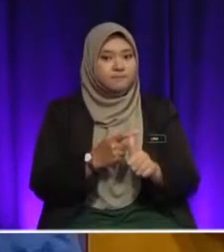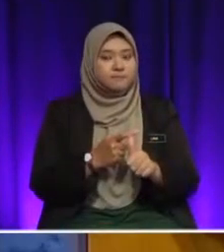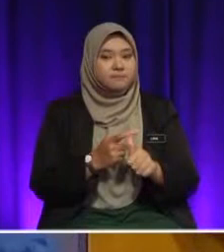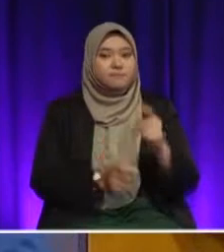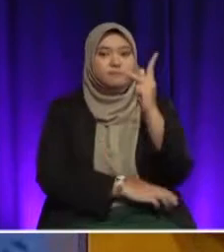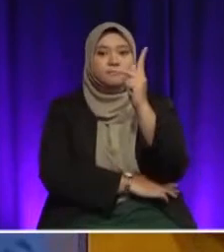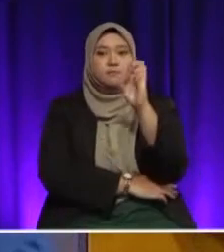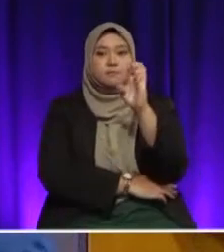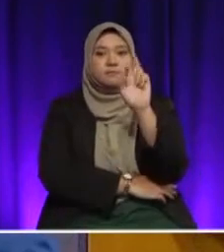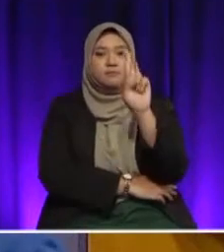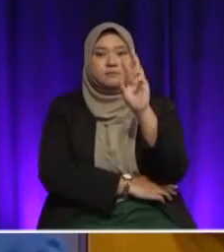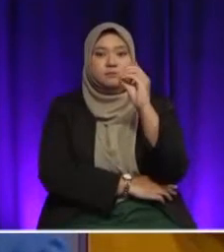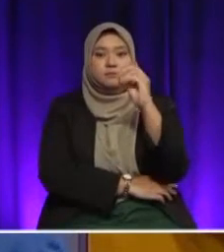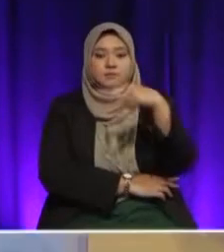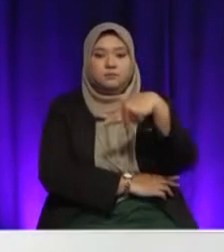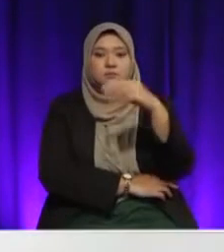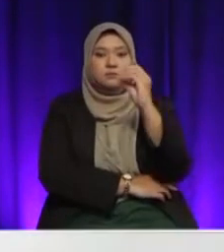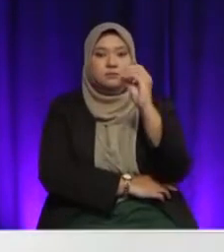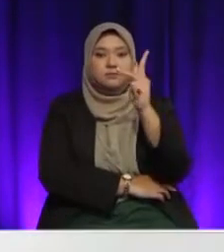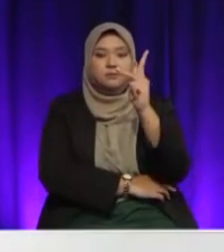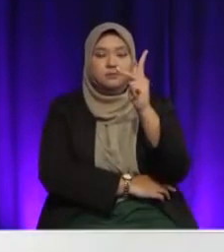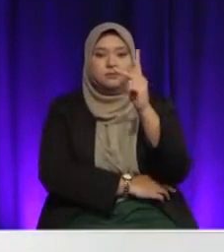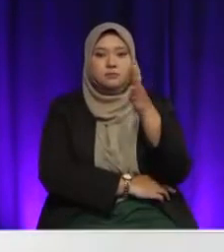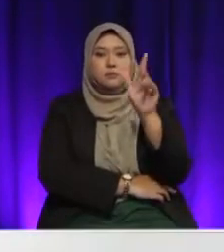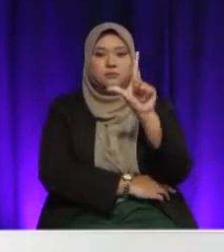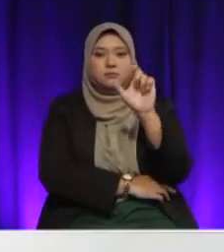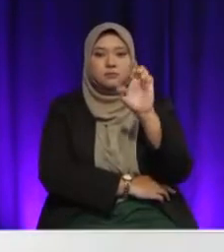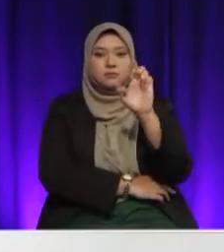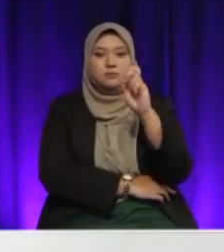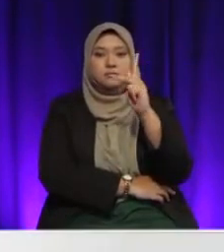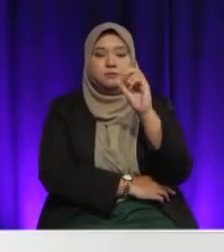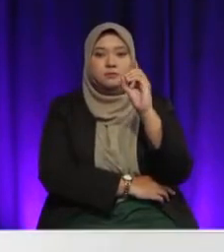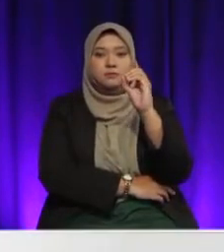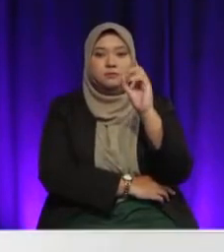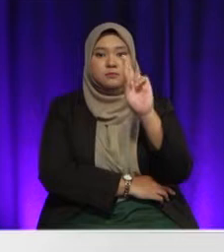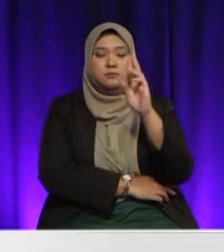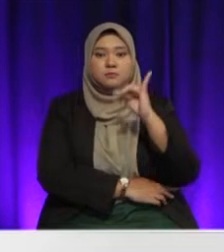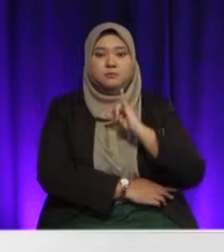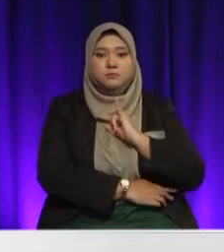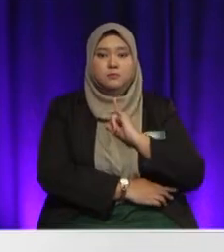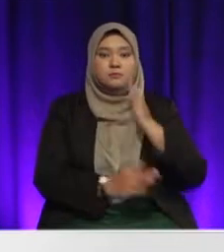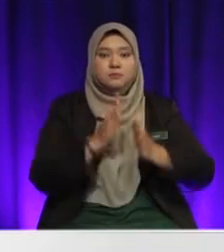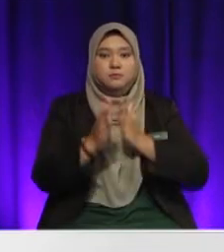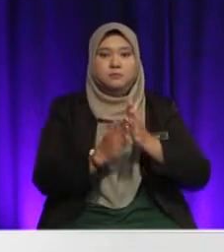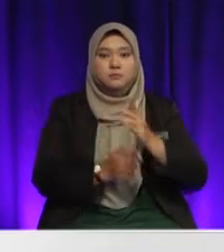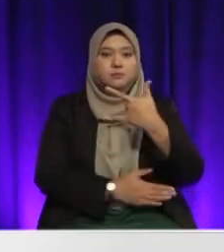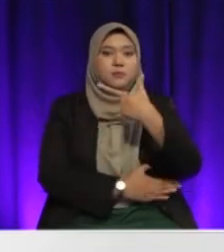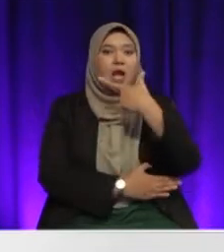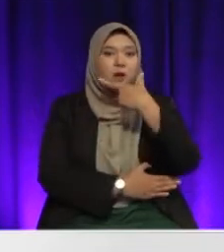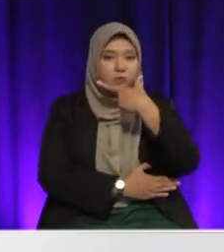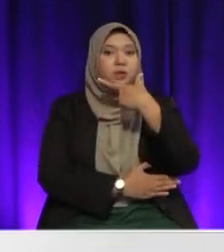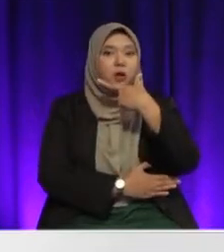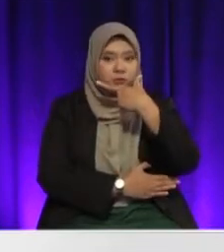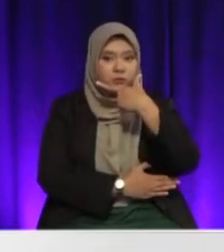jadi memang kita akan gunakan isi ikan untuk kerupuk Lego kita gunakan tepung sagu dan pasti ada gula garam MSG ini untuk